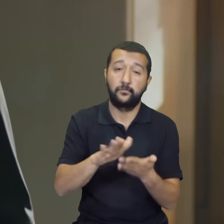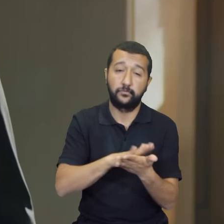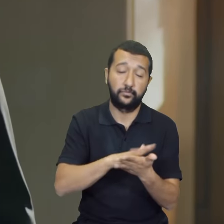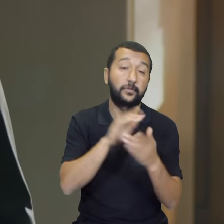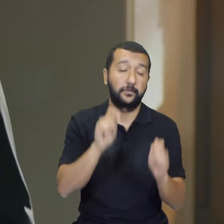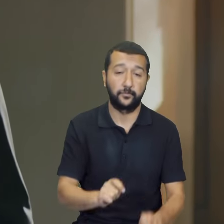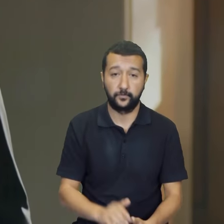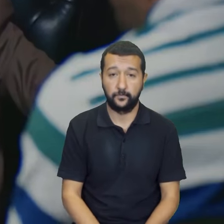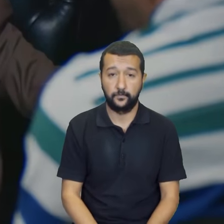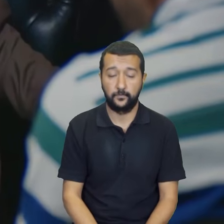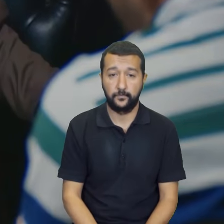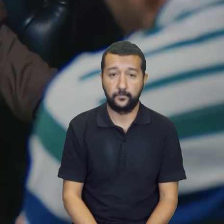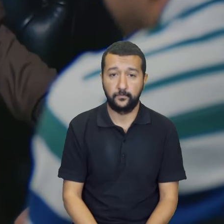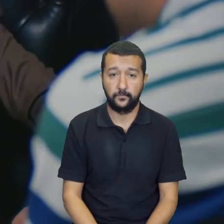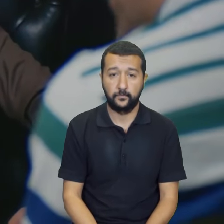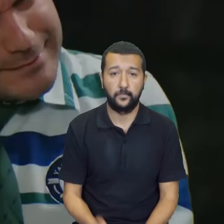öğütüyorum.